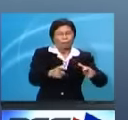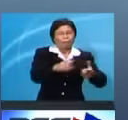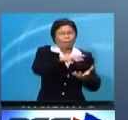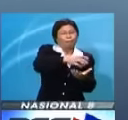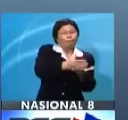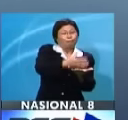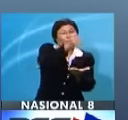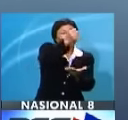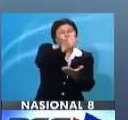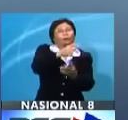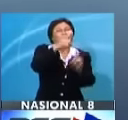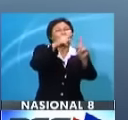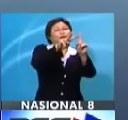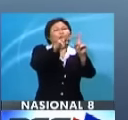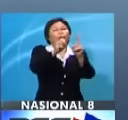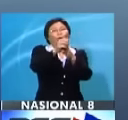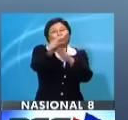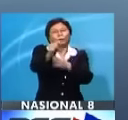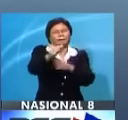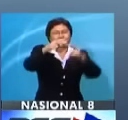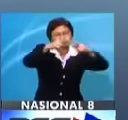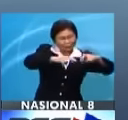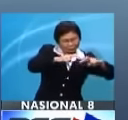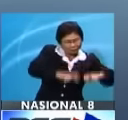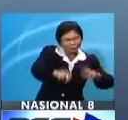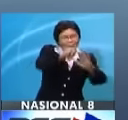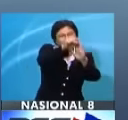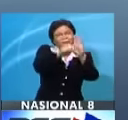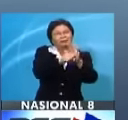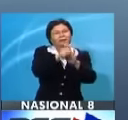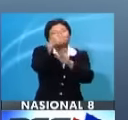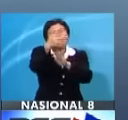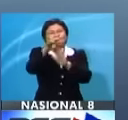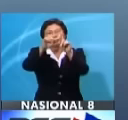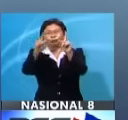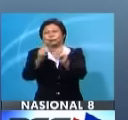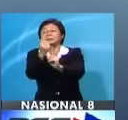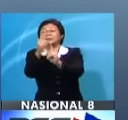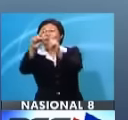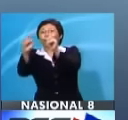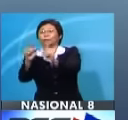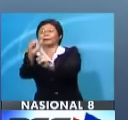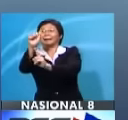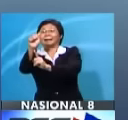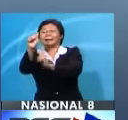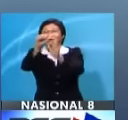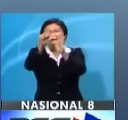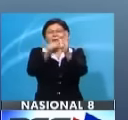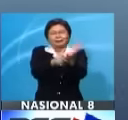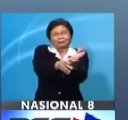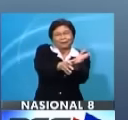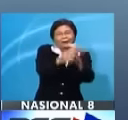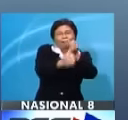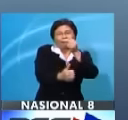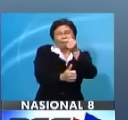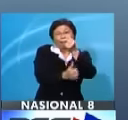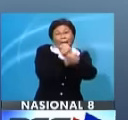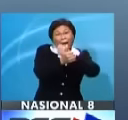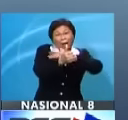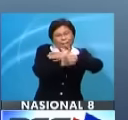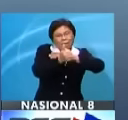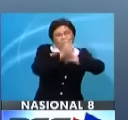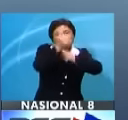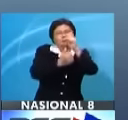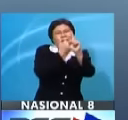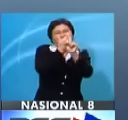harga RM120. Kes disiasat di bawah Seksyen 15-1-A Akta Dadah Berbahaya